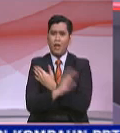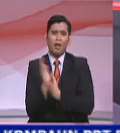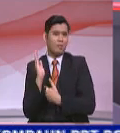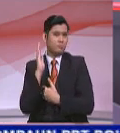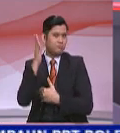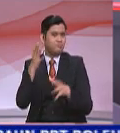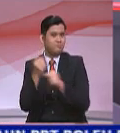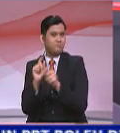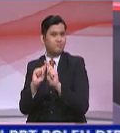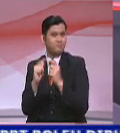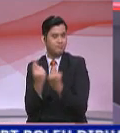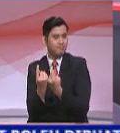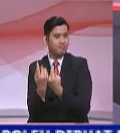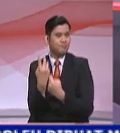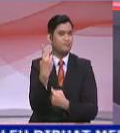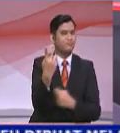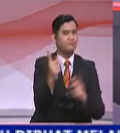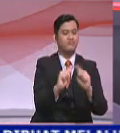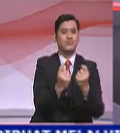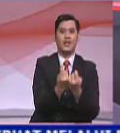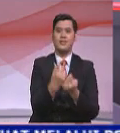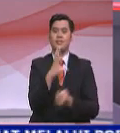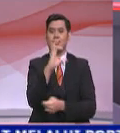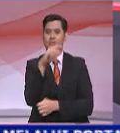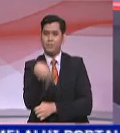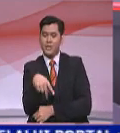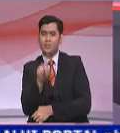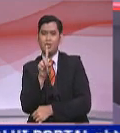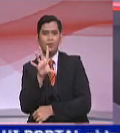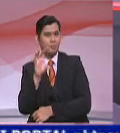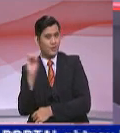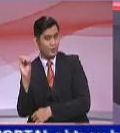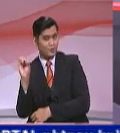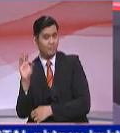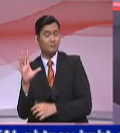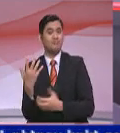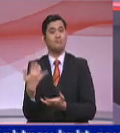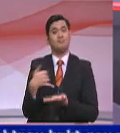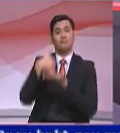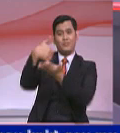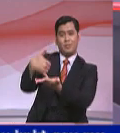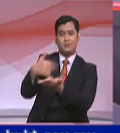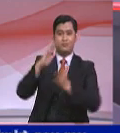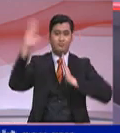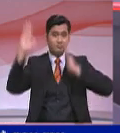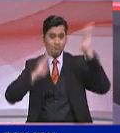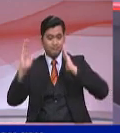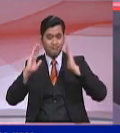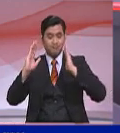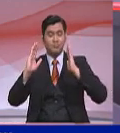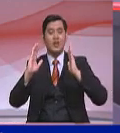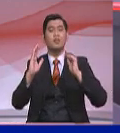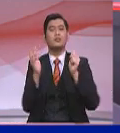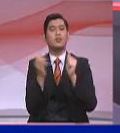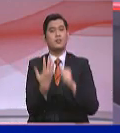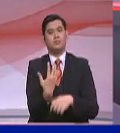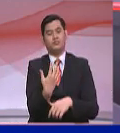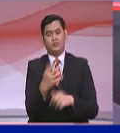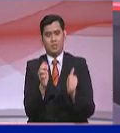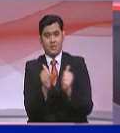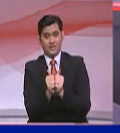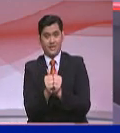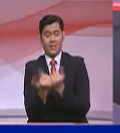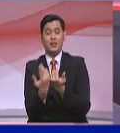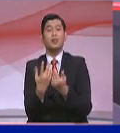pasukan bagi kategori perdana CV 150 kejuaraan konflik Malaysia Petronas pada musim ini dengan pasukan